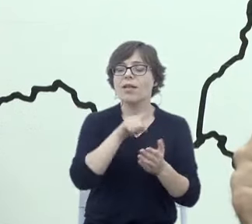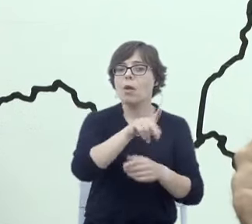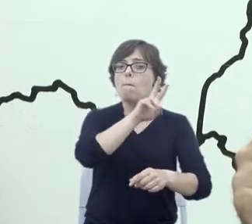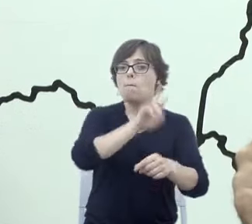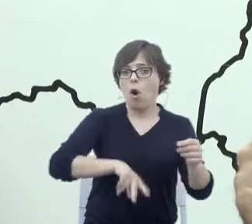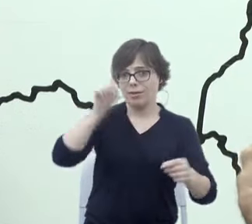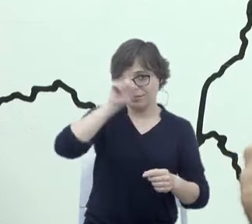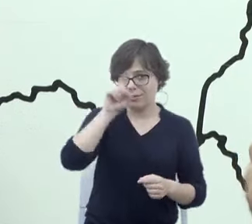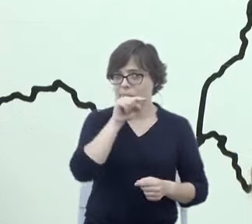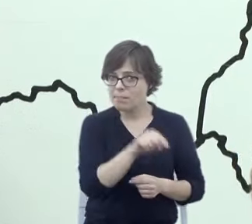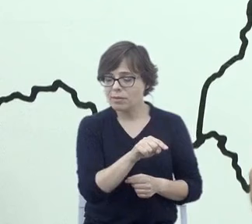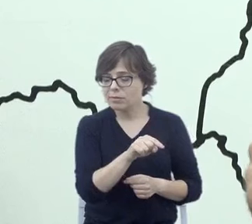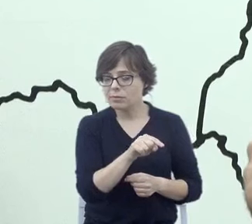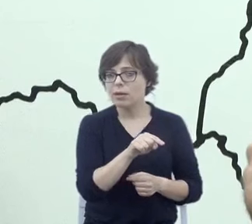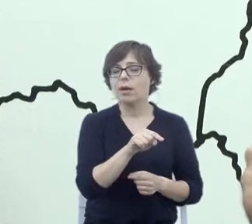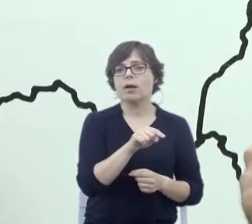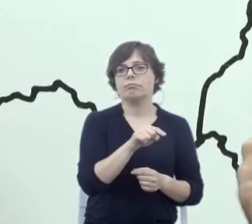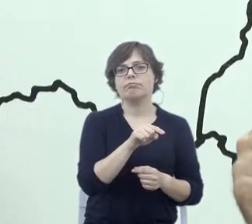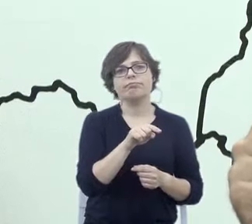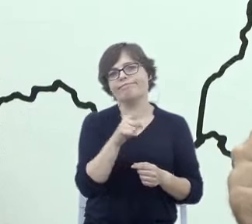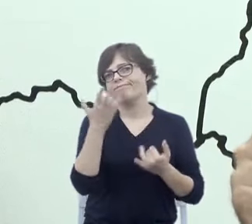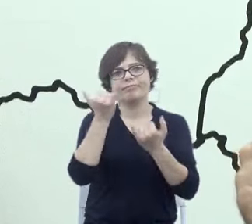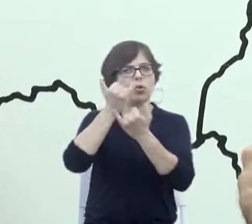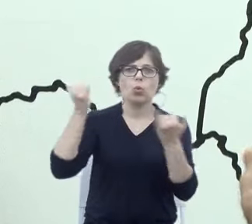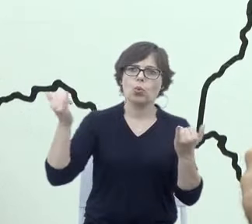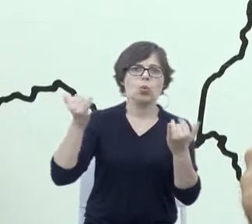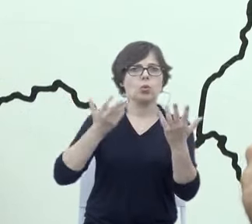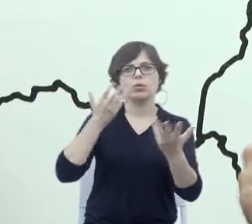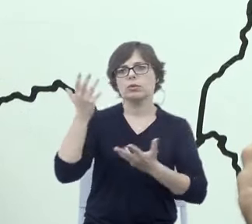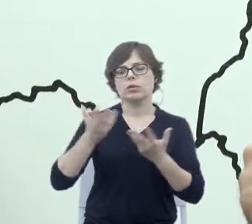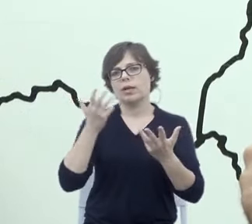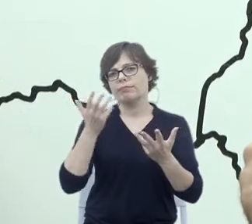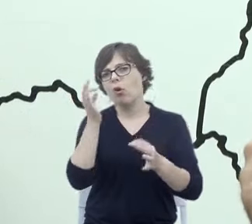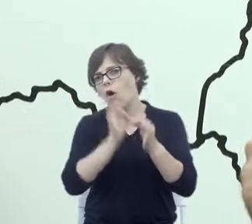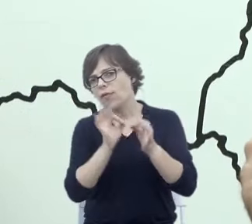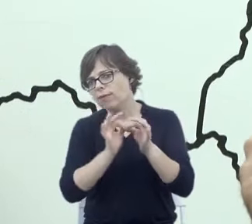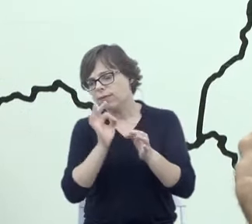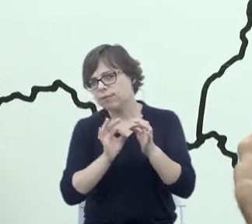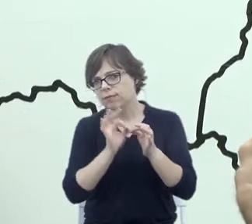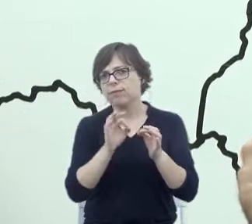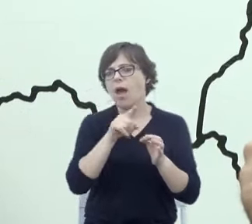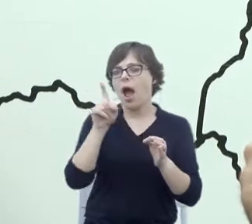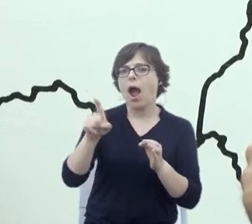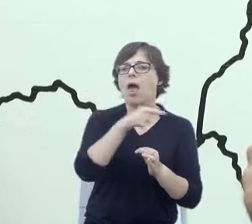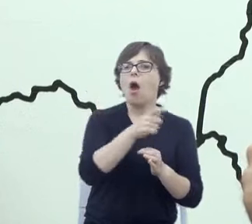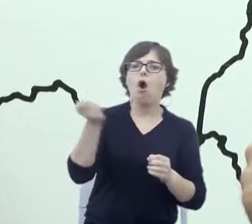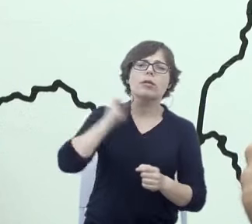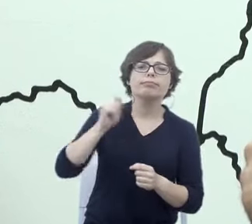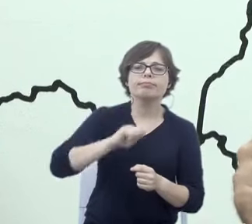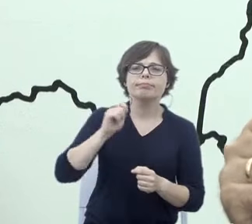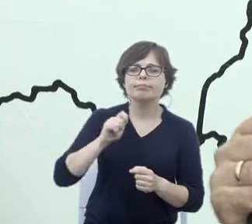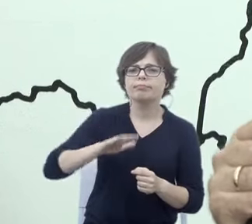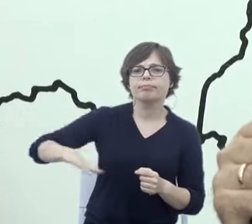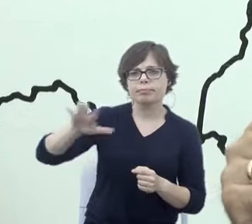policyjne niemieckie według różnych szacunków wymordowały